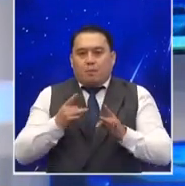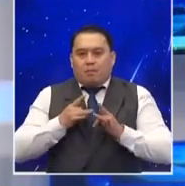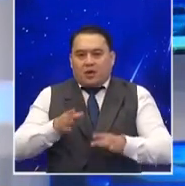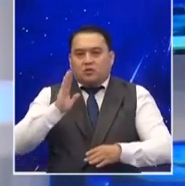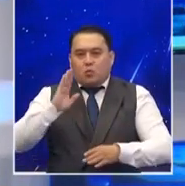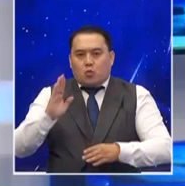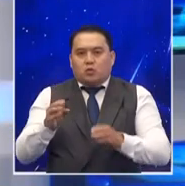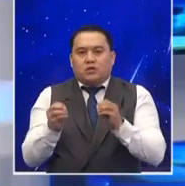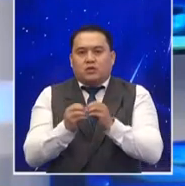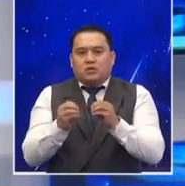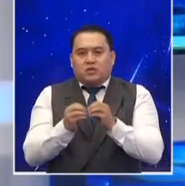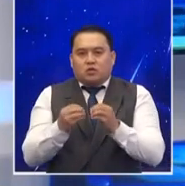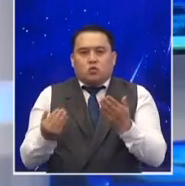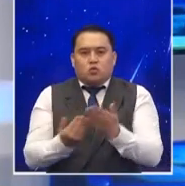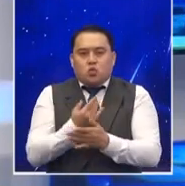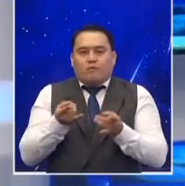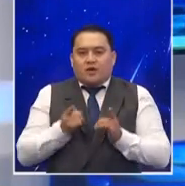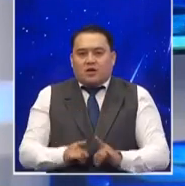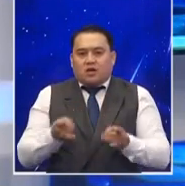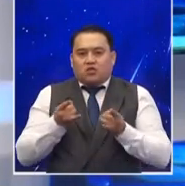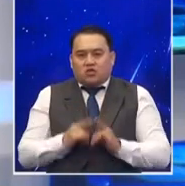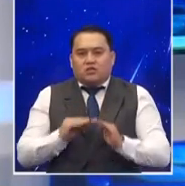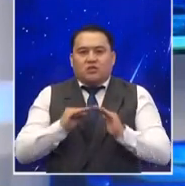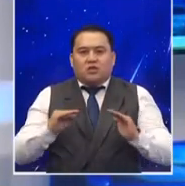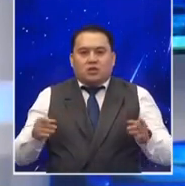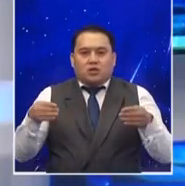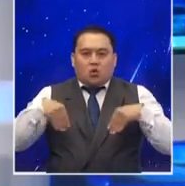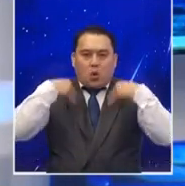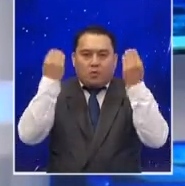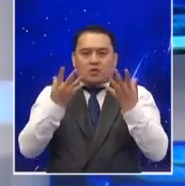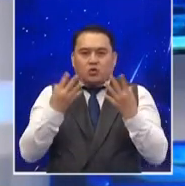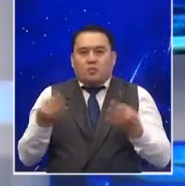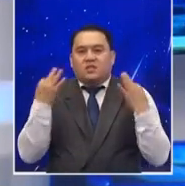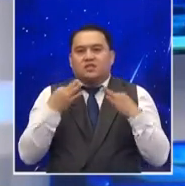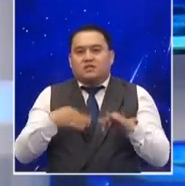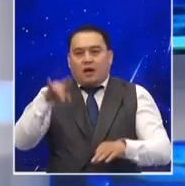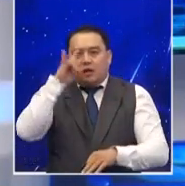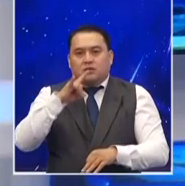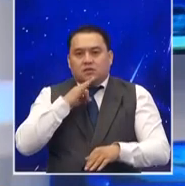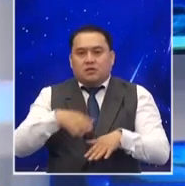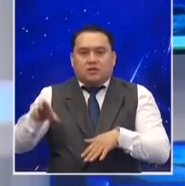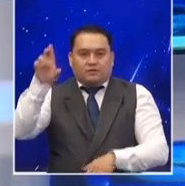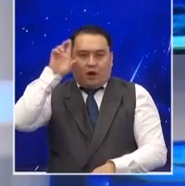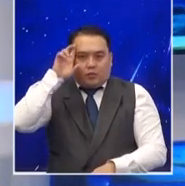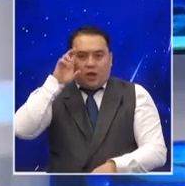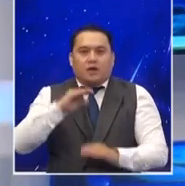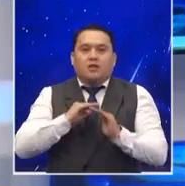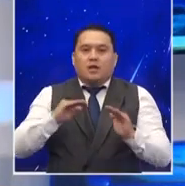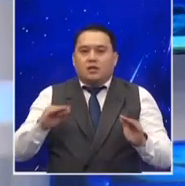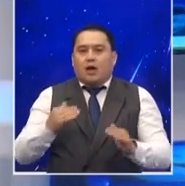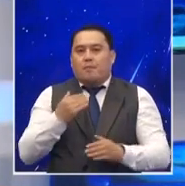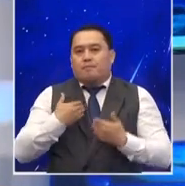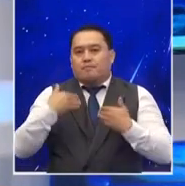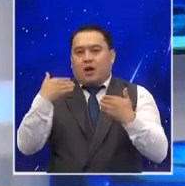праздником он станет и для 10 новорожденных детей – днем рождения и днем независимости нашей страны. Малышей и их